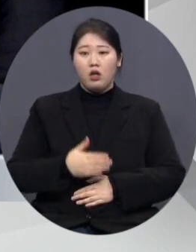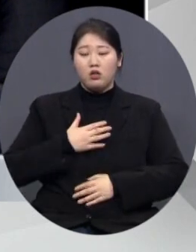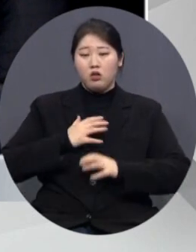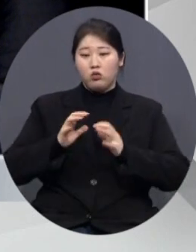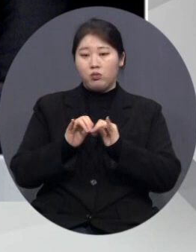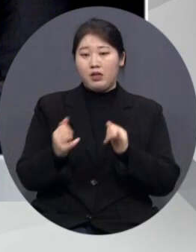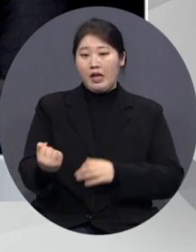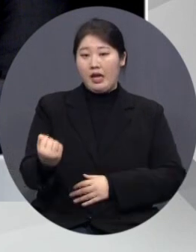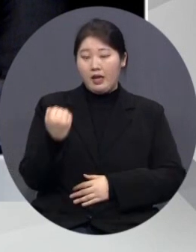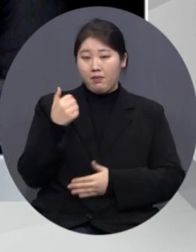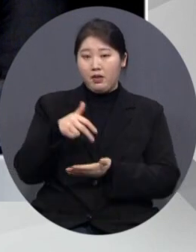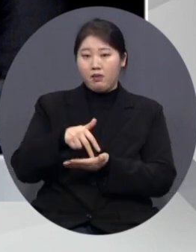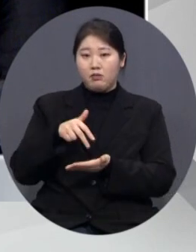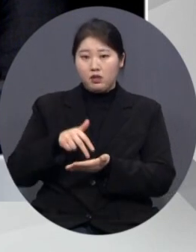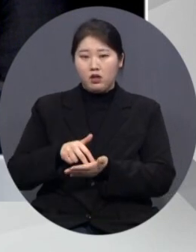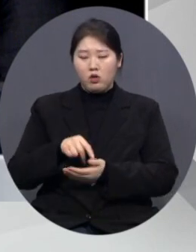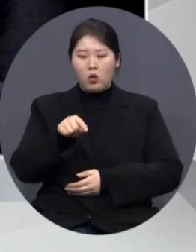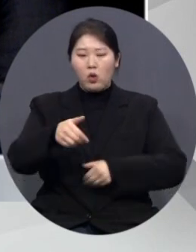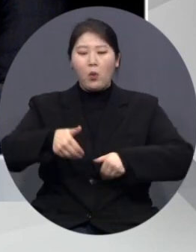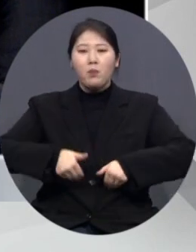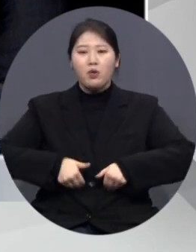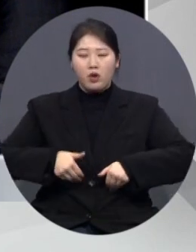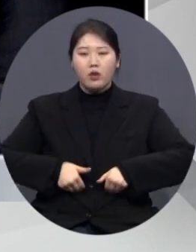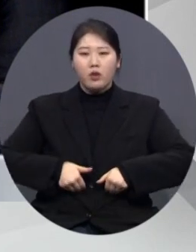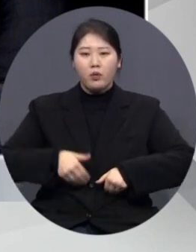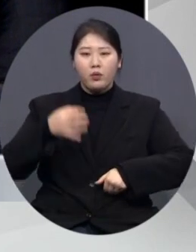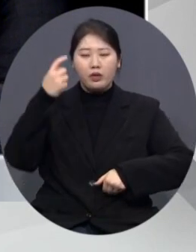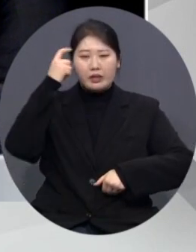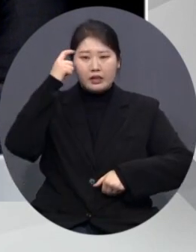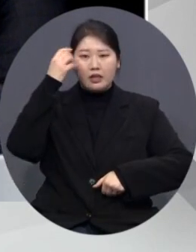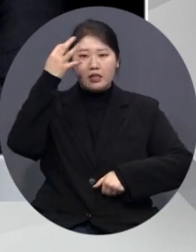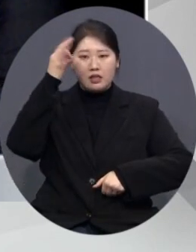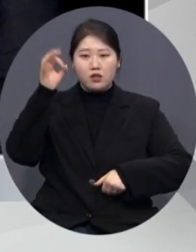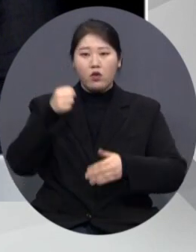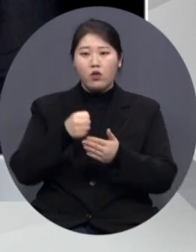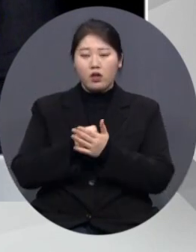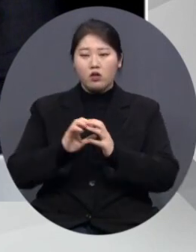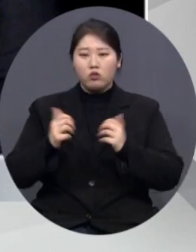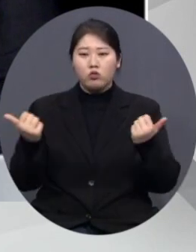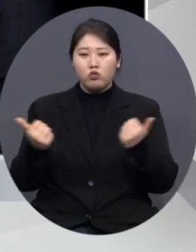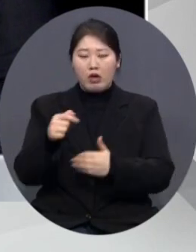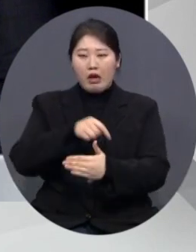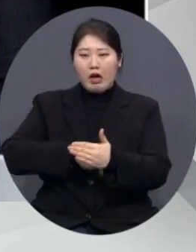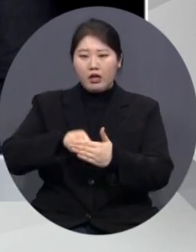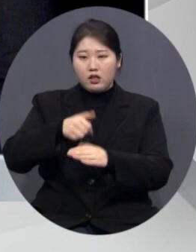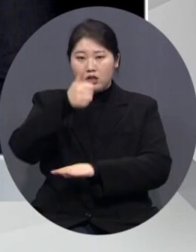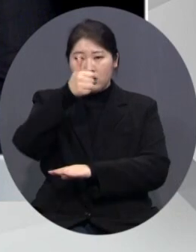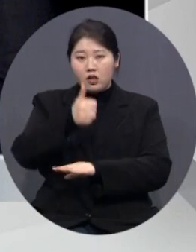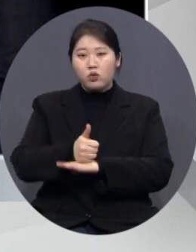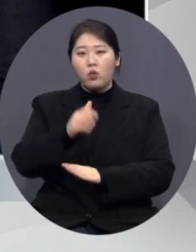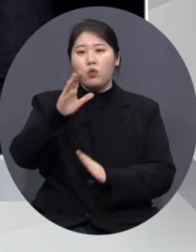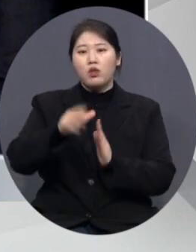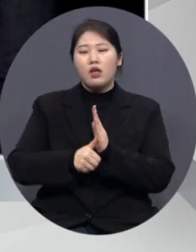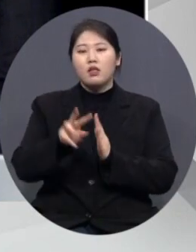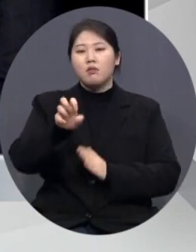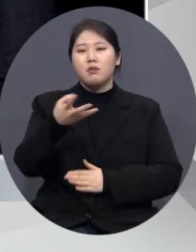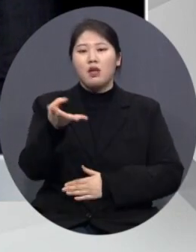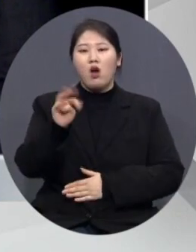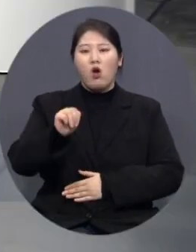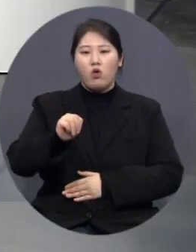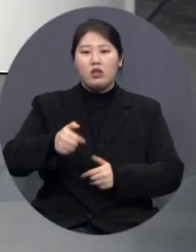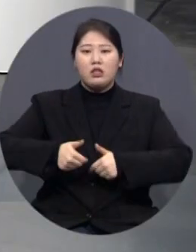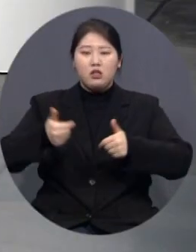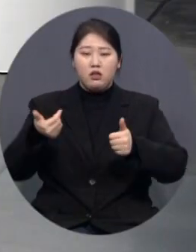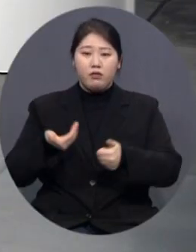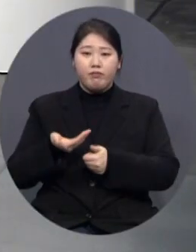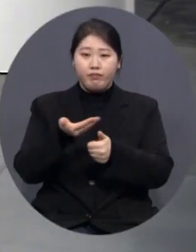국민의당도이 부분은 필요하다고 해가지고 국회 최종 단계에서 30 약 34억 원을 증액 반영시켜